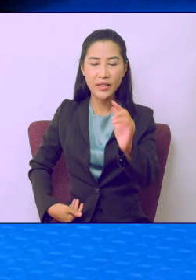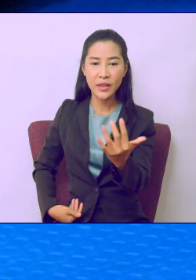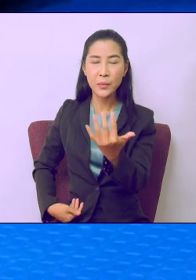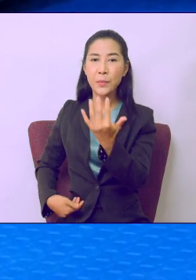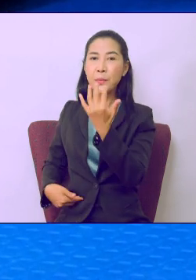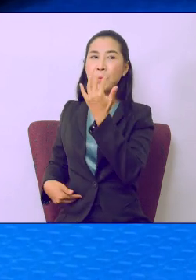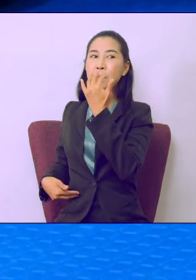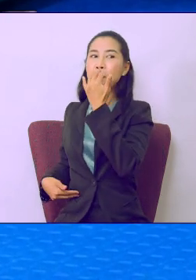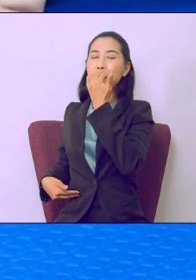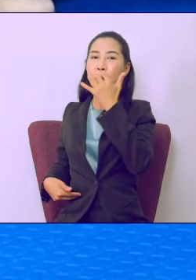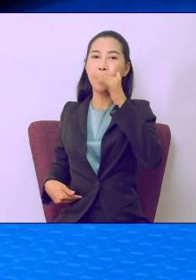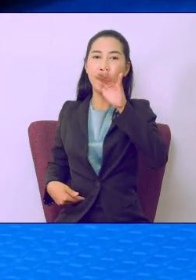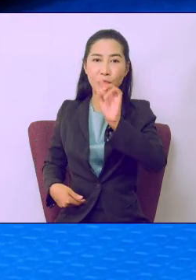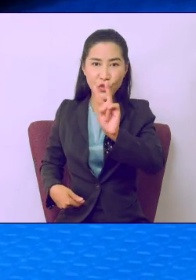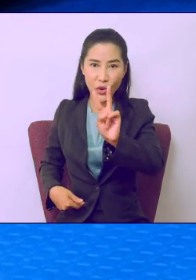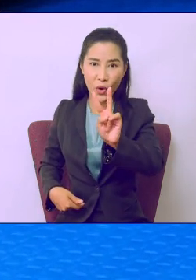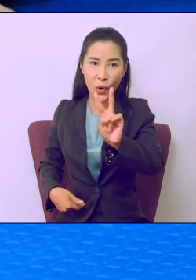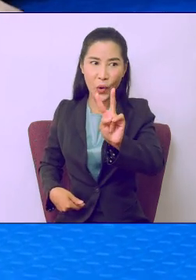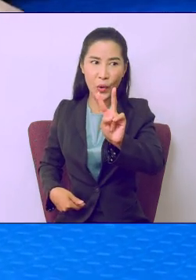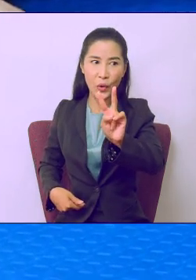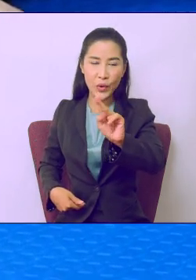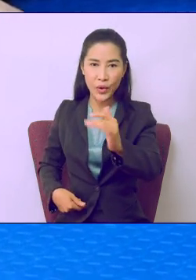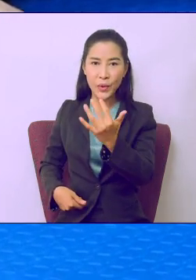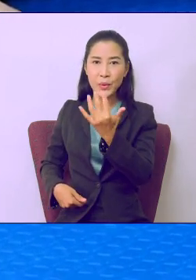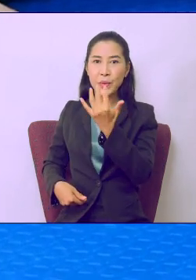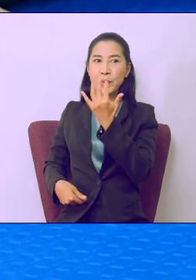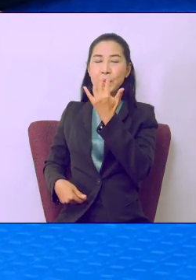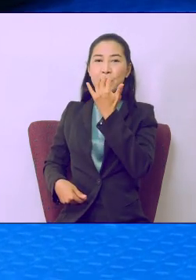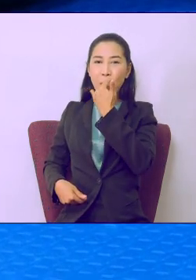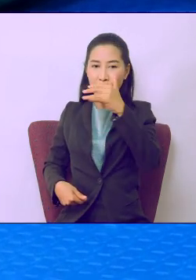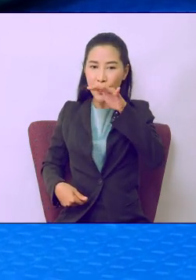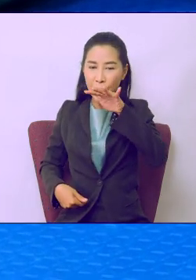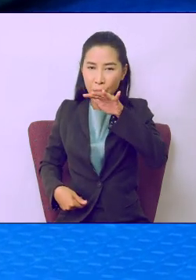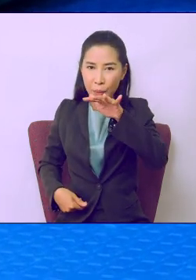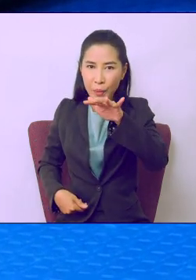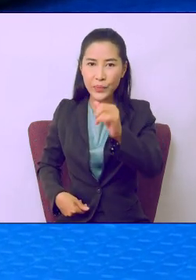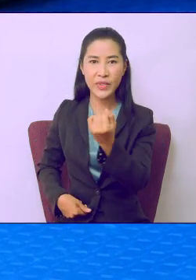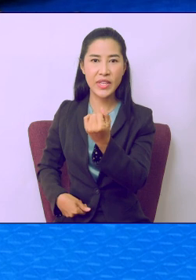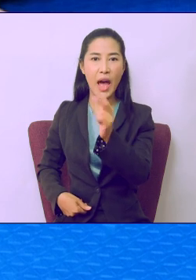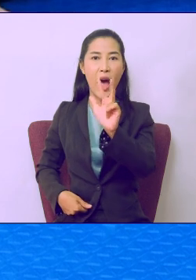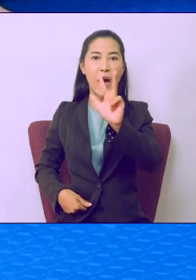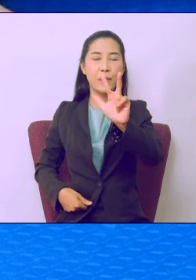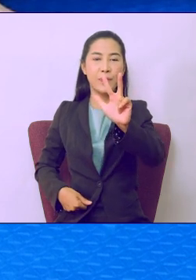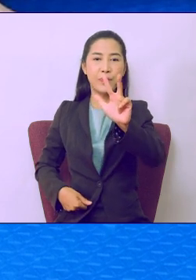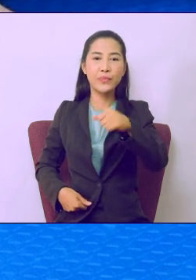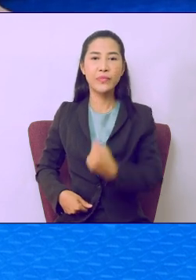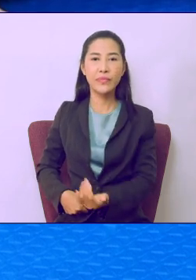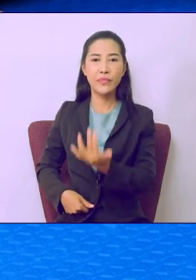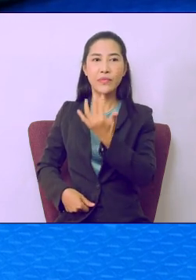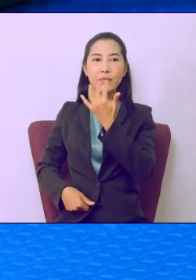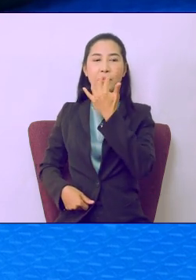1หายใจเข้าครับหายใจออกครับ2หายใจเข้าครับหายใจออกครับ